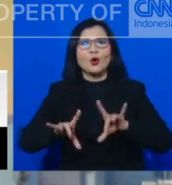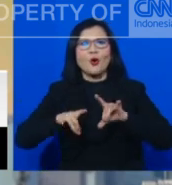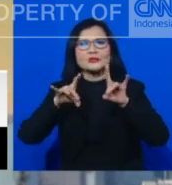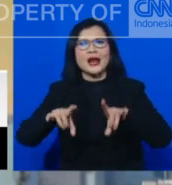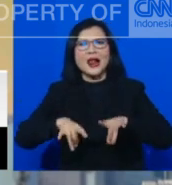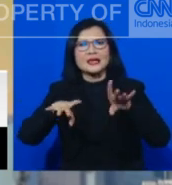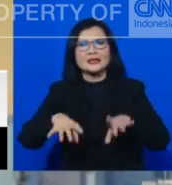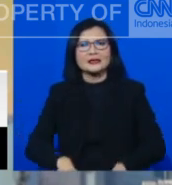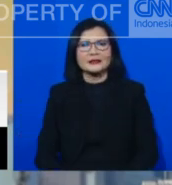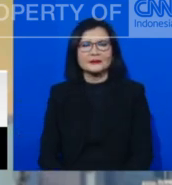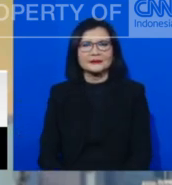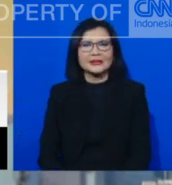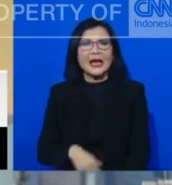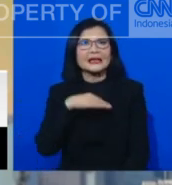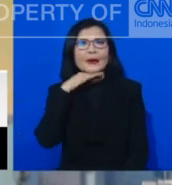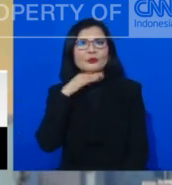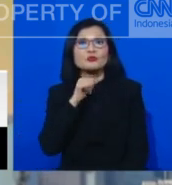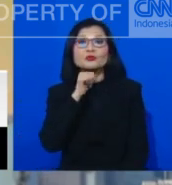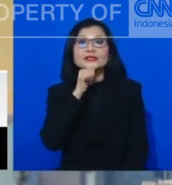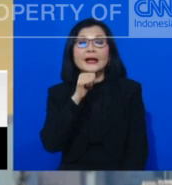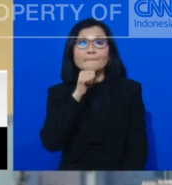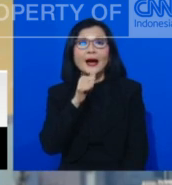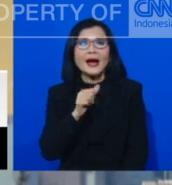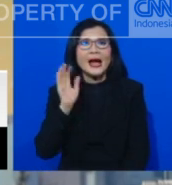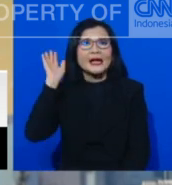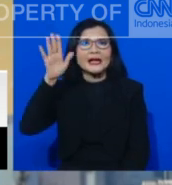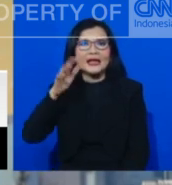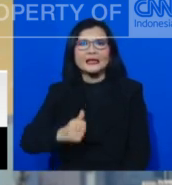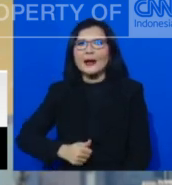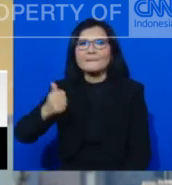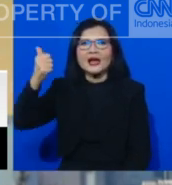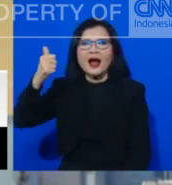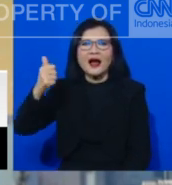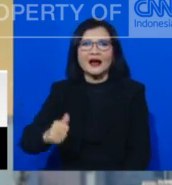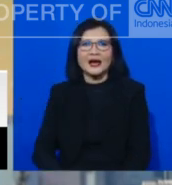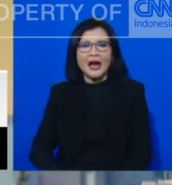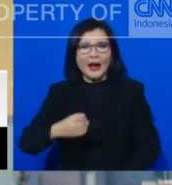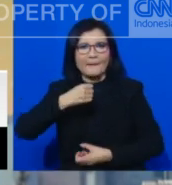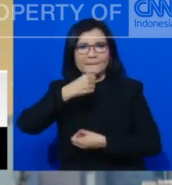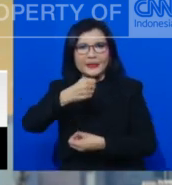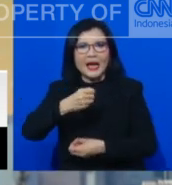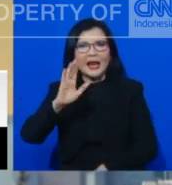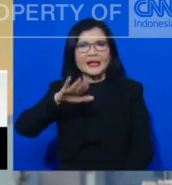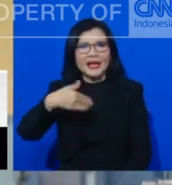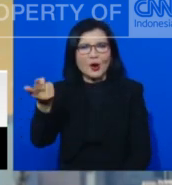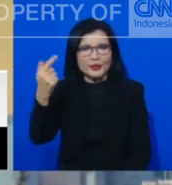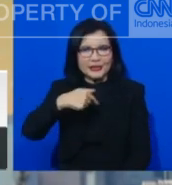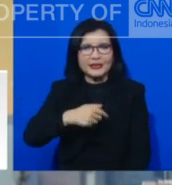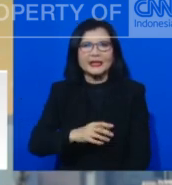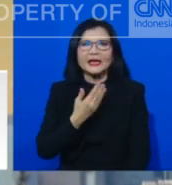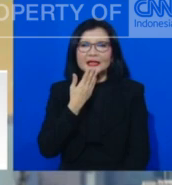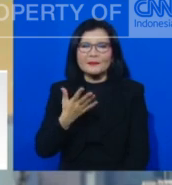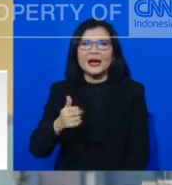ini kita juga akan menunggu ya Siapa saja nih yang kakak yang akan membawa pulang piala Oscar tahun ini Terima kasih untuk laporannya